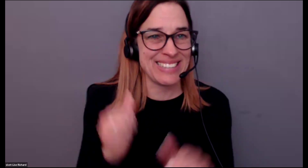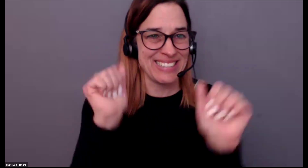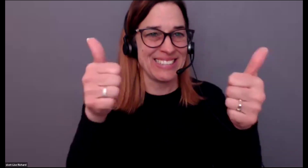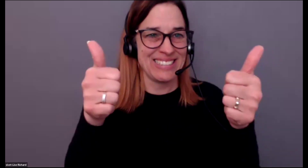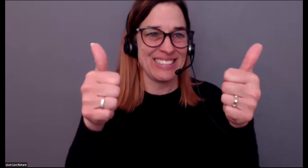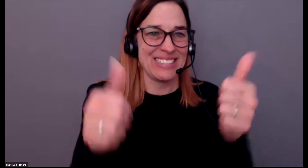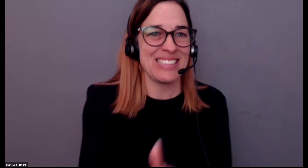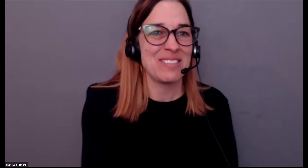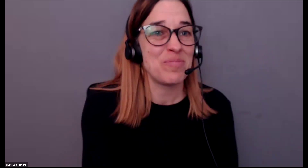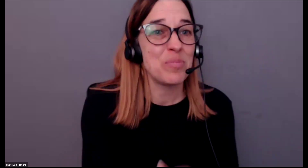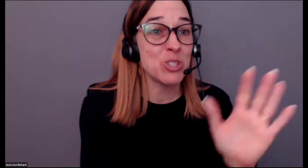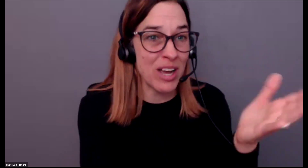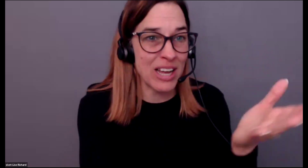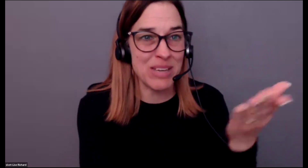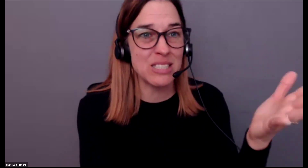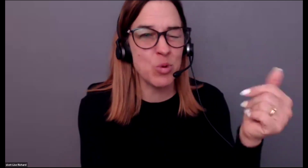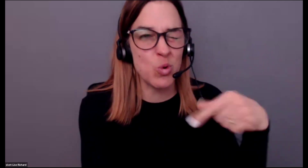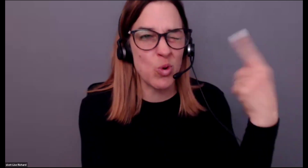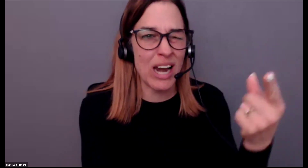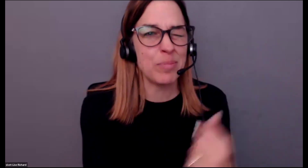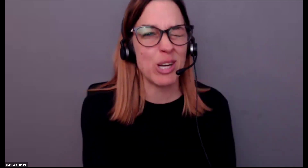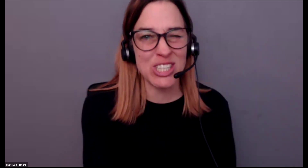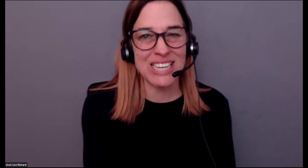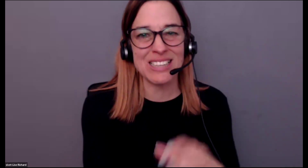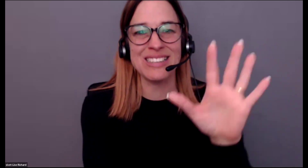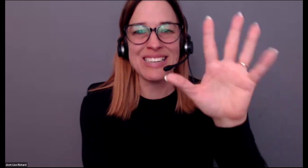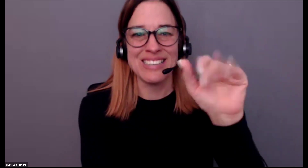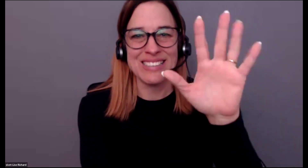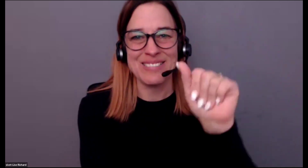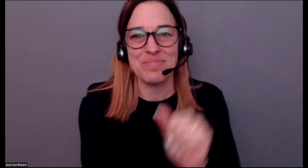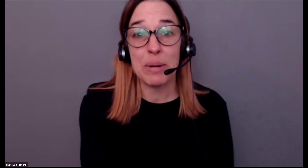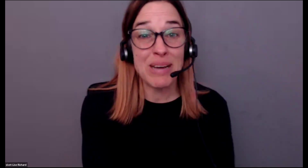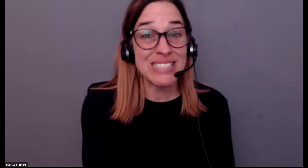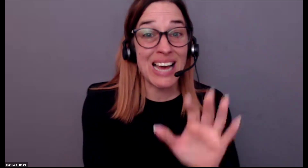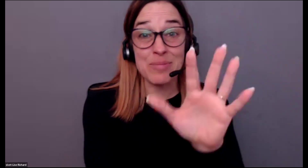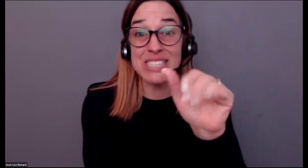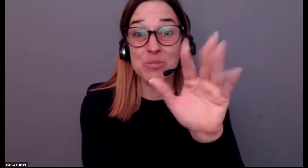soirée. Bonne soirée. Merci beaucoup. À la Merci. prochaine.